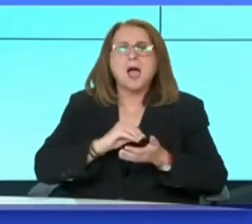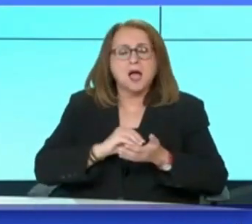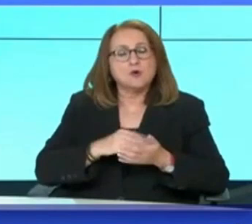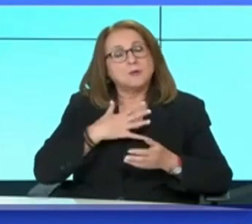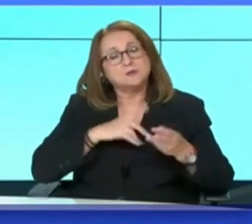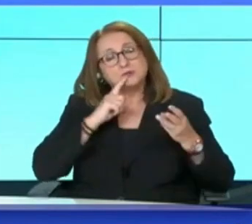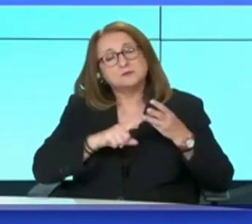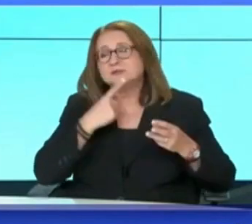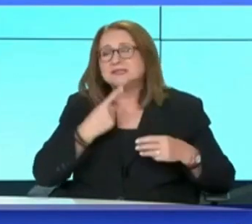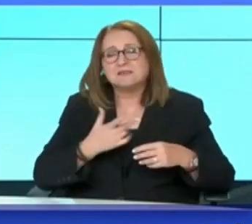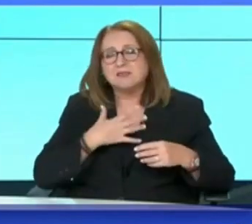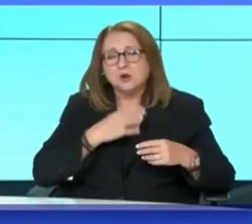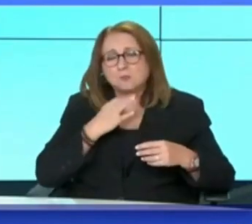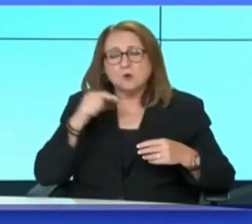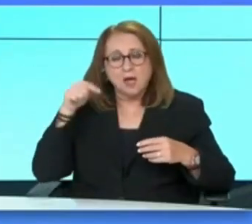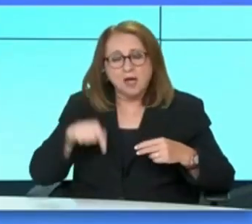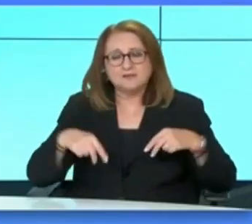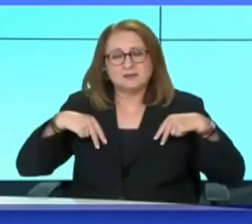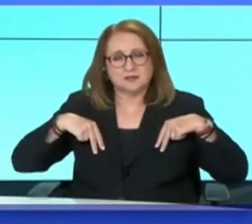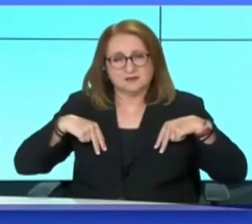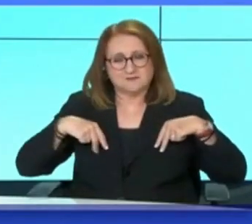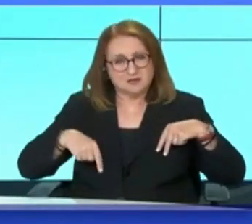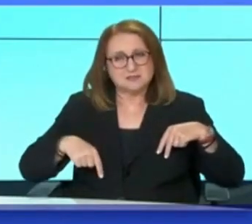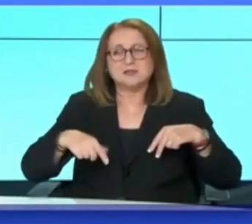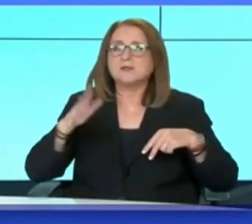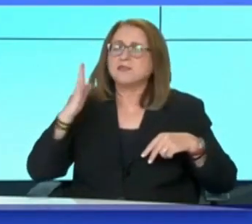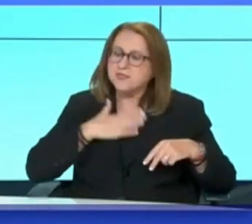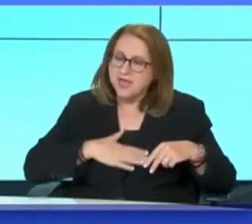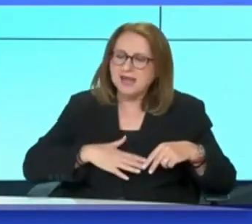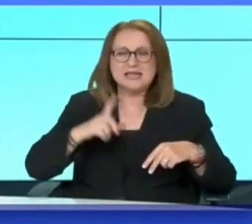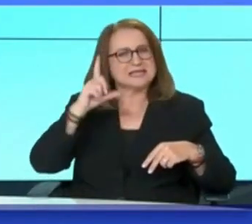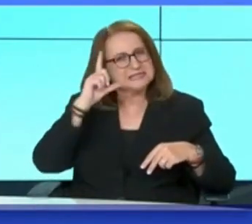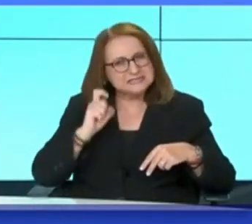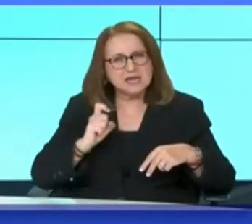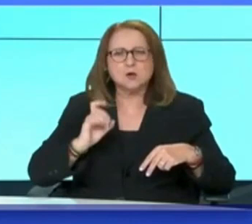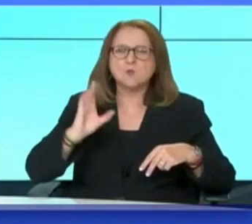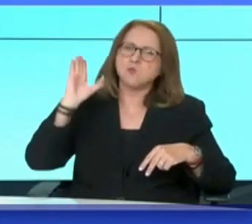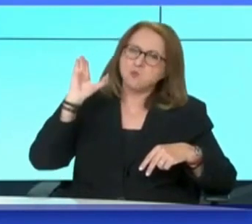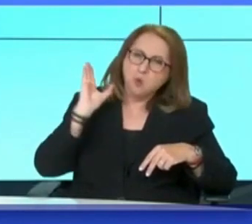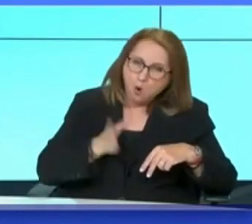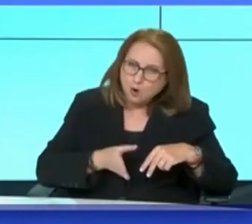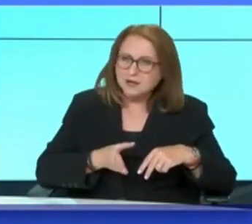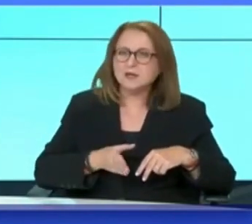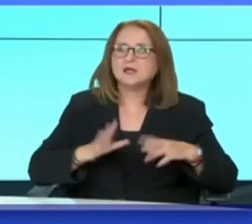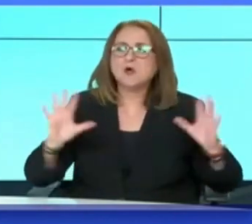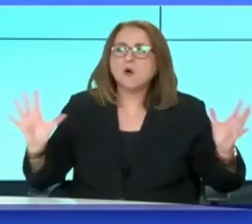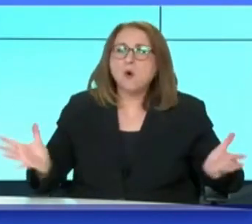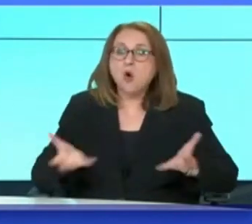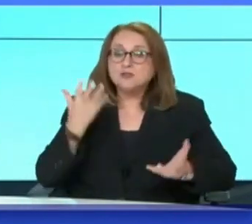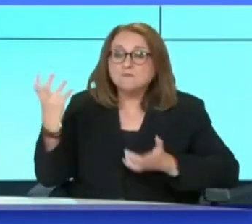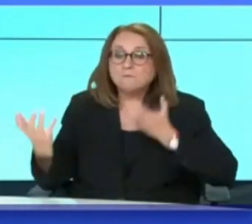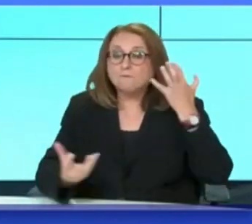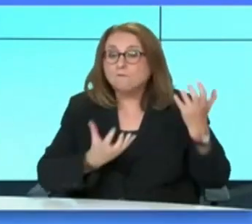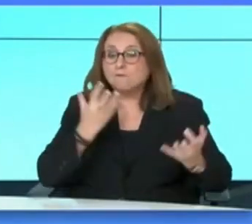θέλει και ξέρει και μπορεί και θα ξαναχτίσει δίπλα στους πολίτες ό,τι γκρέμισαν οι